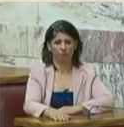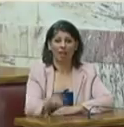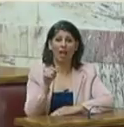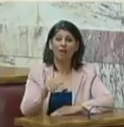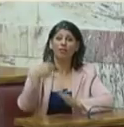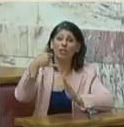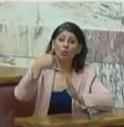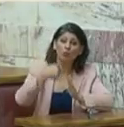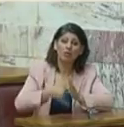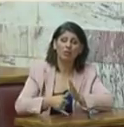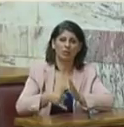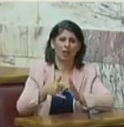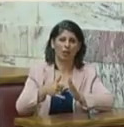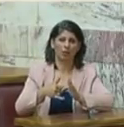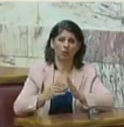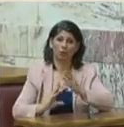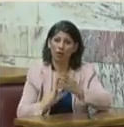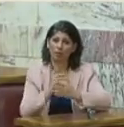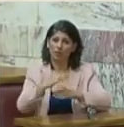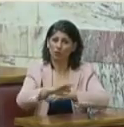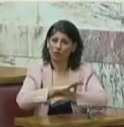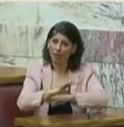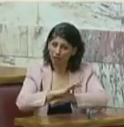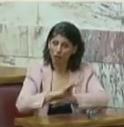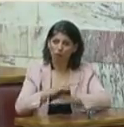ουσία του αναπτυξιακού σχεδίου που συζητάμε σήμερα.